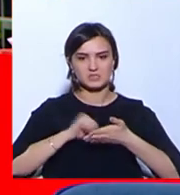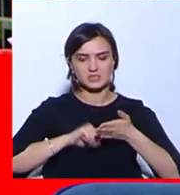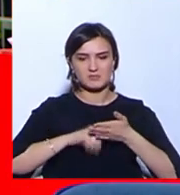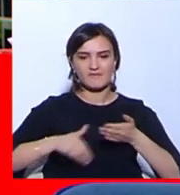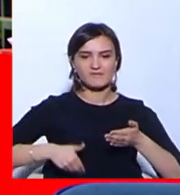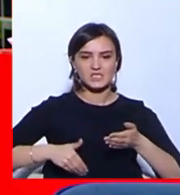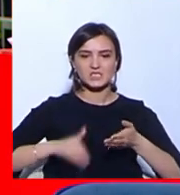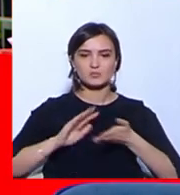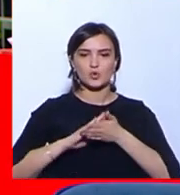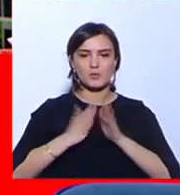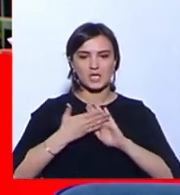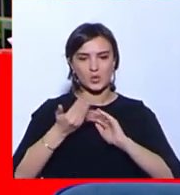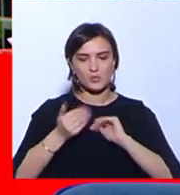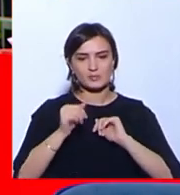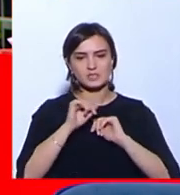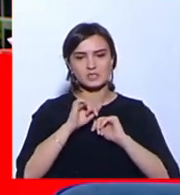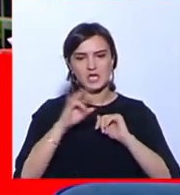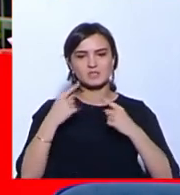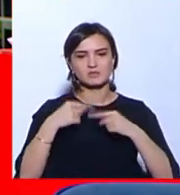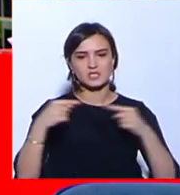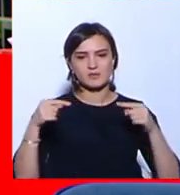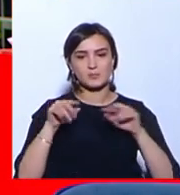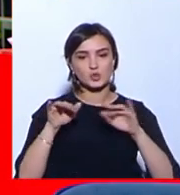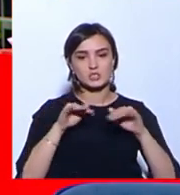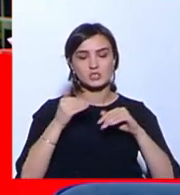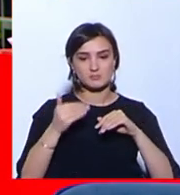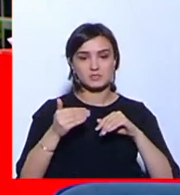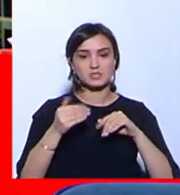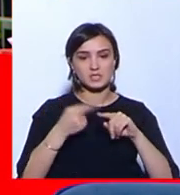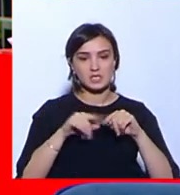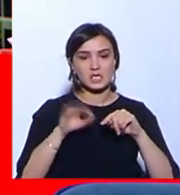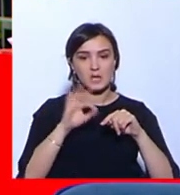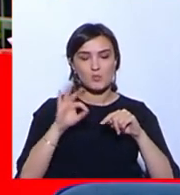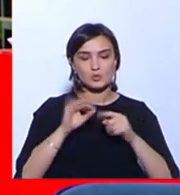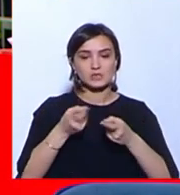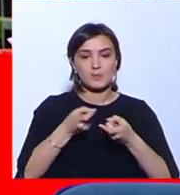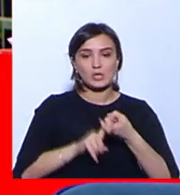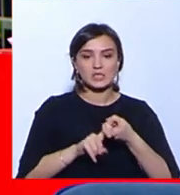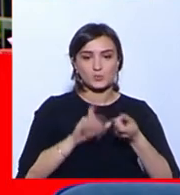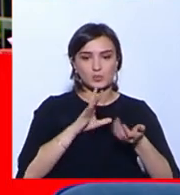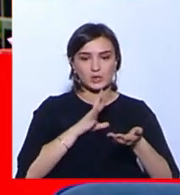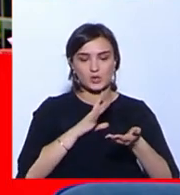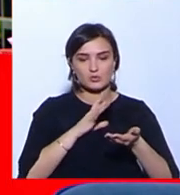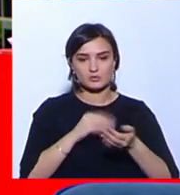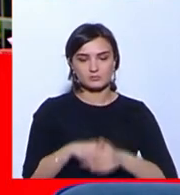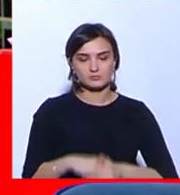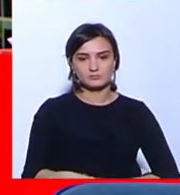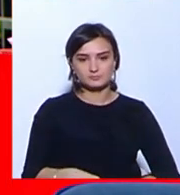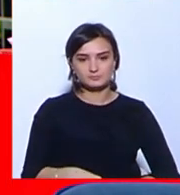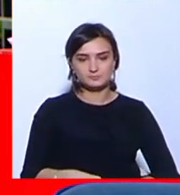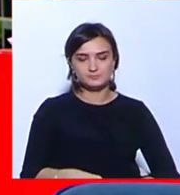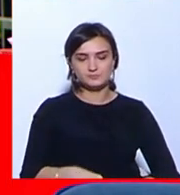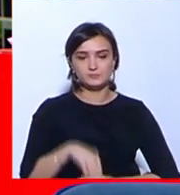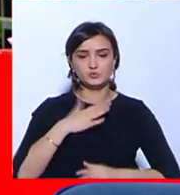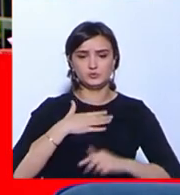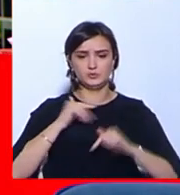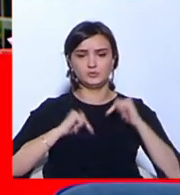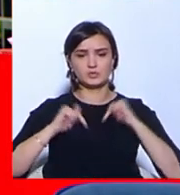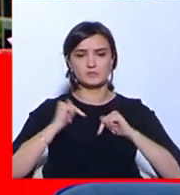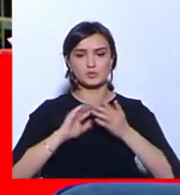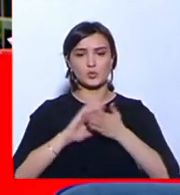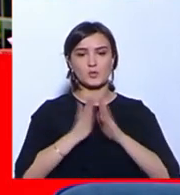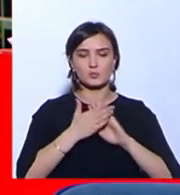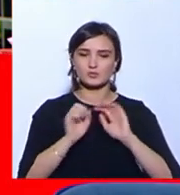ღვიძლის მდგომარეობის ან კიდევ სხვა პროცესების დამსახურებით, დამოკიდებული იყოს ჩვენი ორგანიზმის